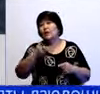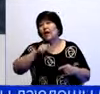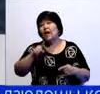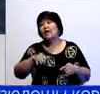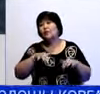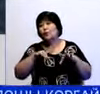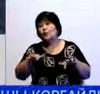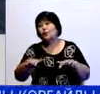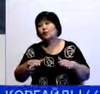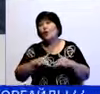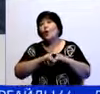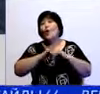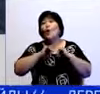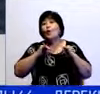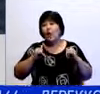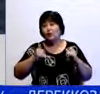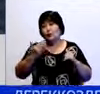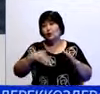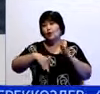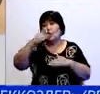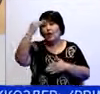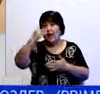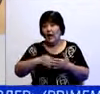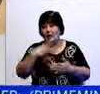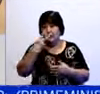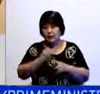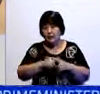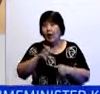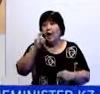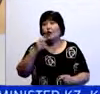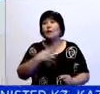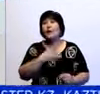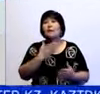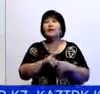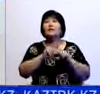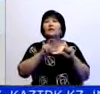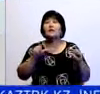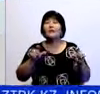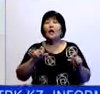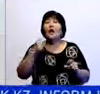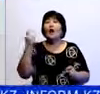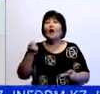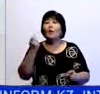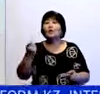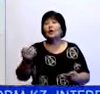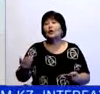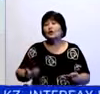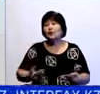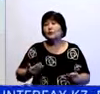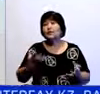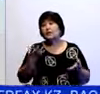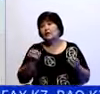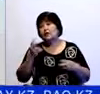өткізу көлемін ұлғайтуға осы жобада қарап кеткен болатынбыз. Әлеуметтік маңызы бар нысандармен коммуналдық тұрмыстық